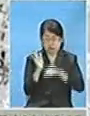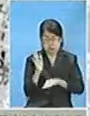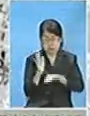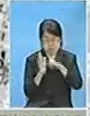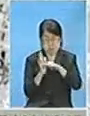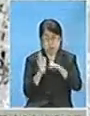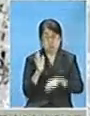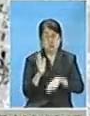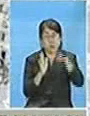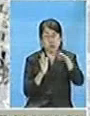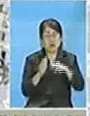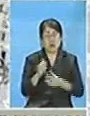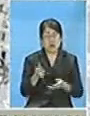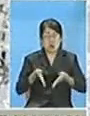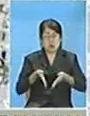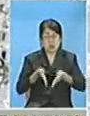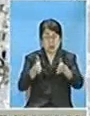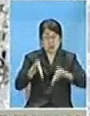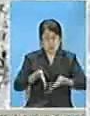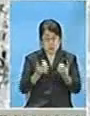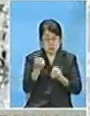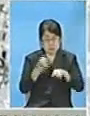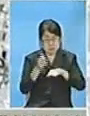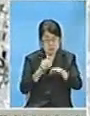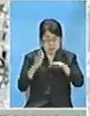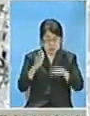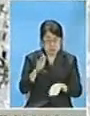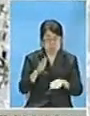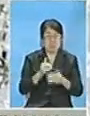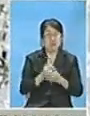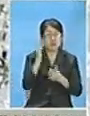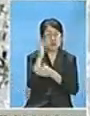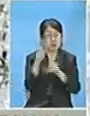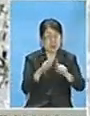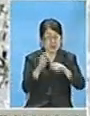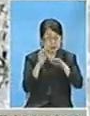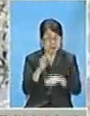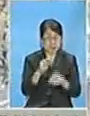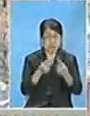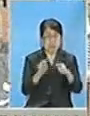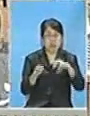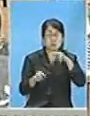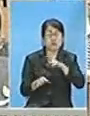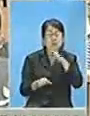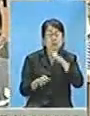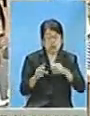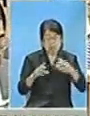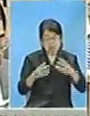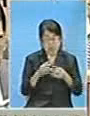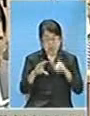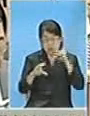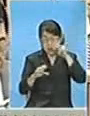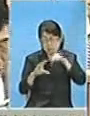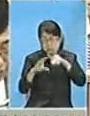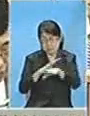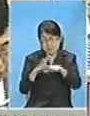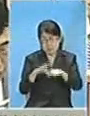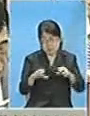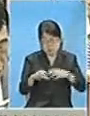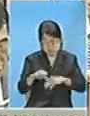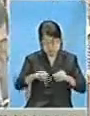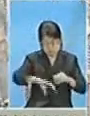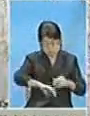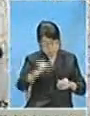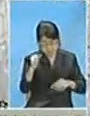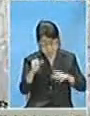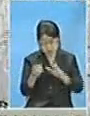ถนนและตอกซอกซอยอยู่แล้วถ้าไม่ทำการปิดกั้นพื้นที่ก็จะไม่สามารถที่จะดูแลปัญหาน้ำท่วมในพื้น